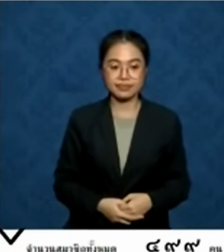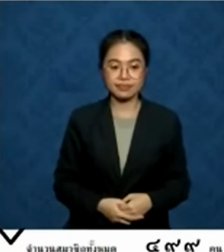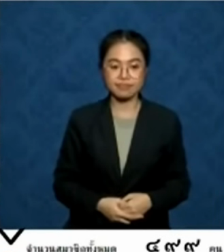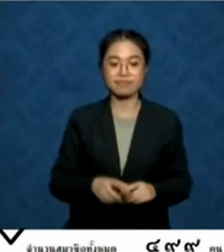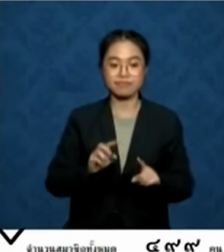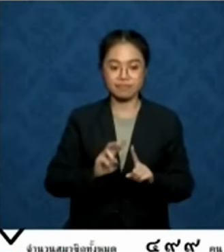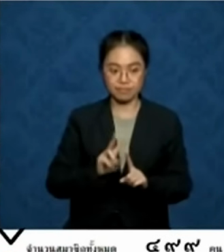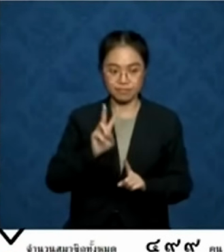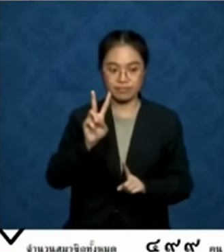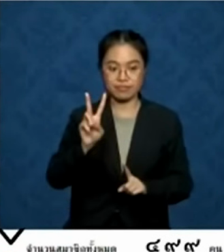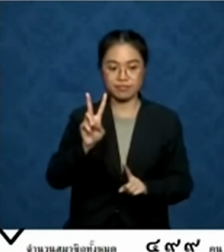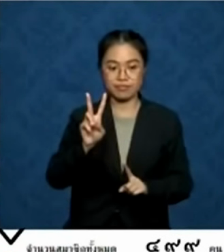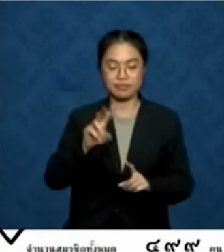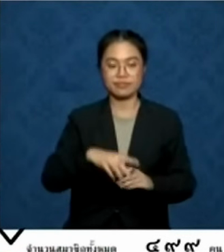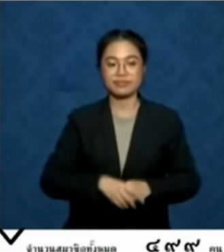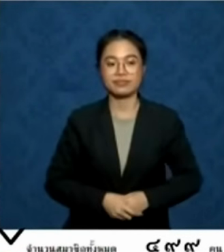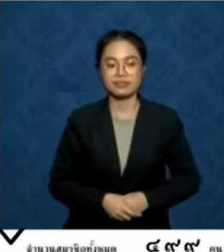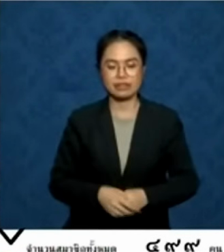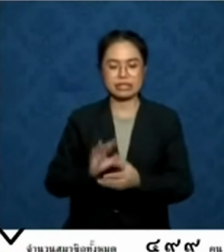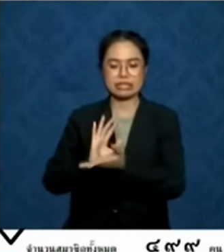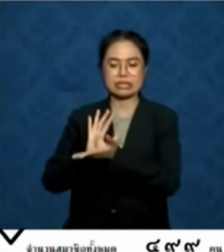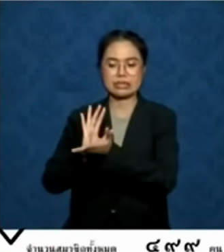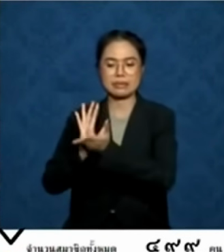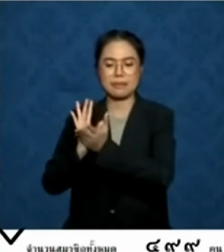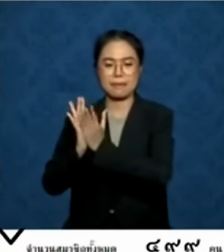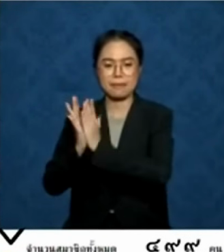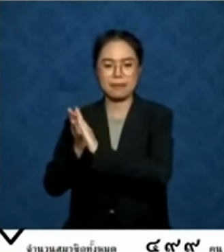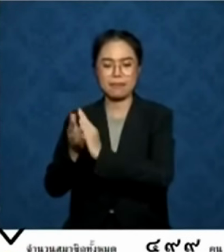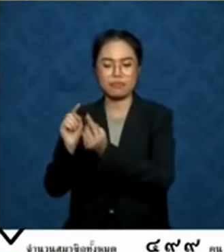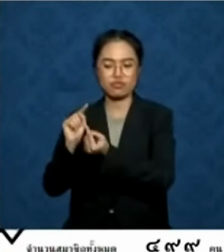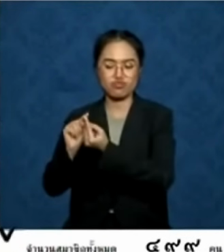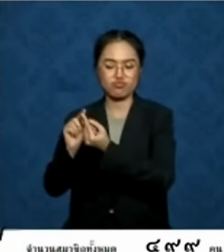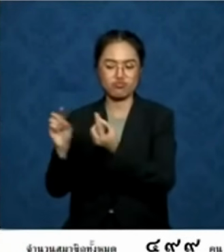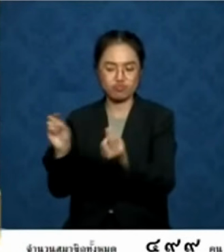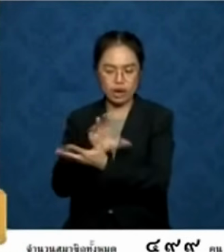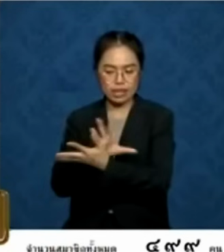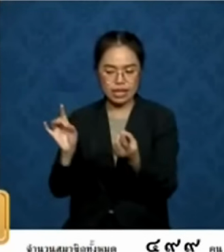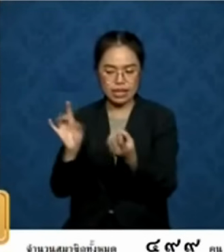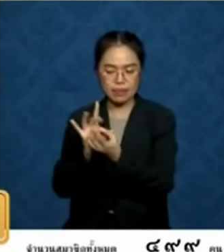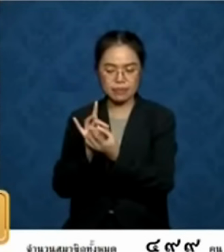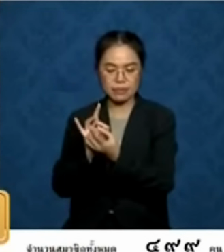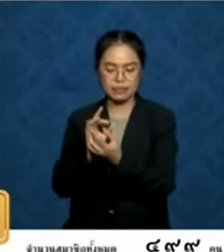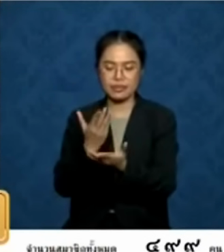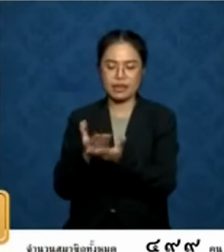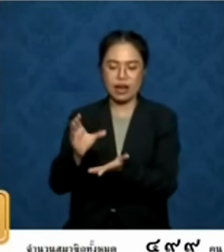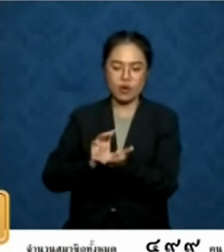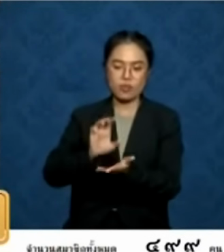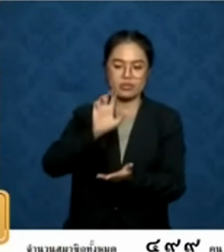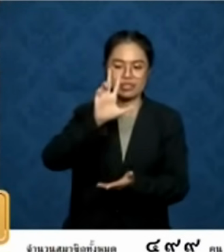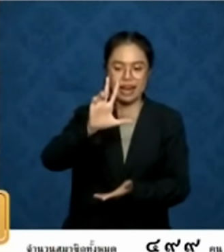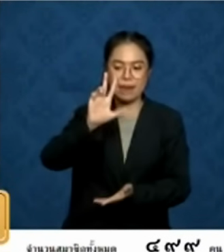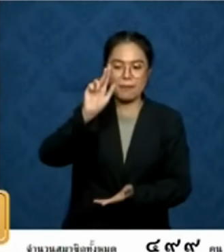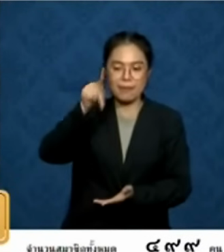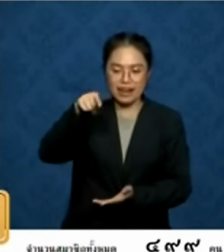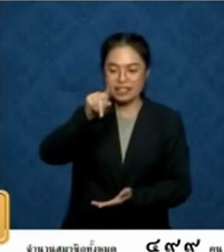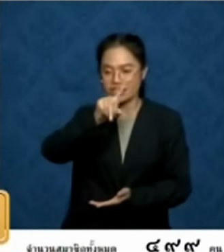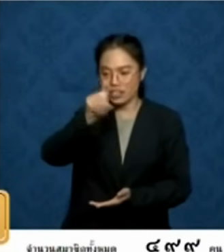ข้อ2การปรับเปลี่ยนค่านิยมและวัฒนธรรมงบประมาณ 3,145.8 ล้านบ